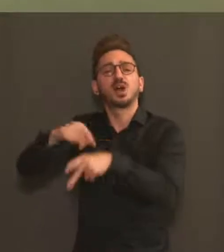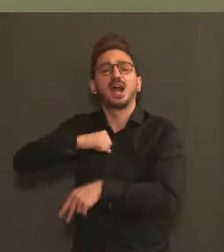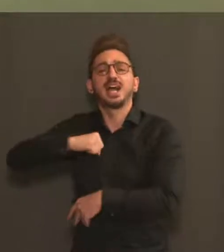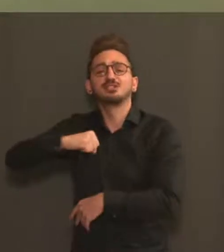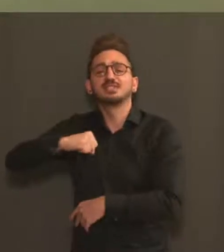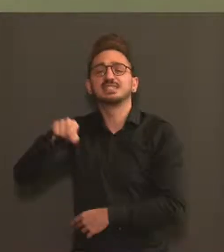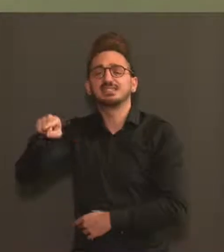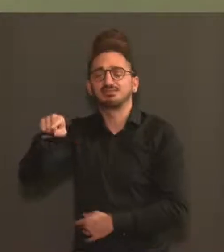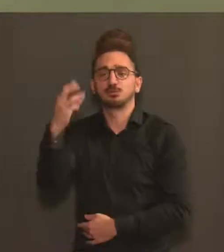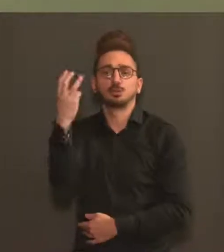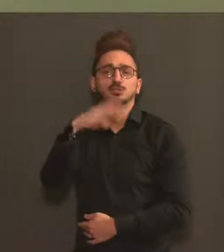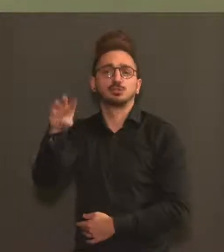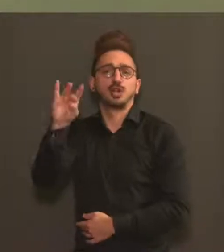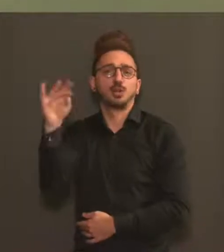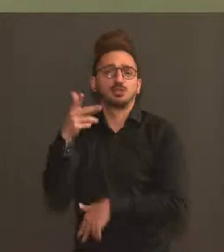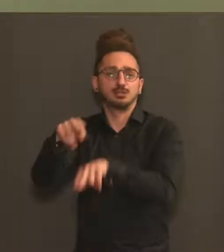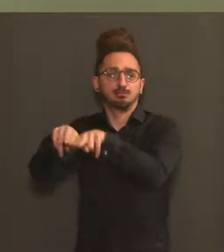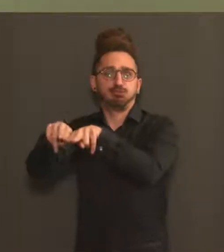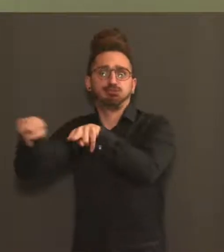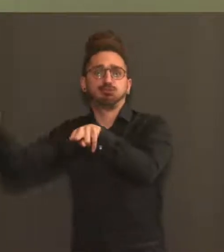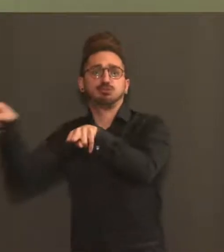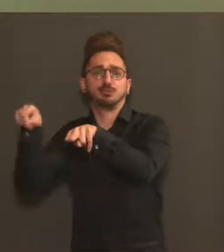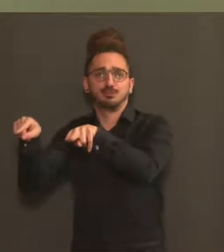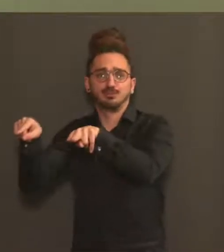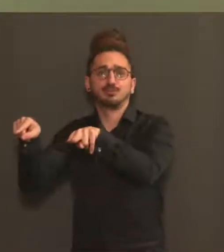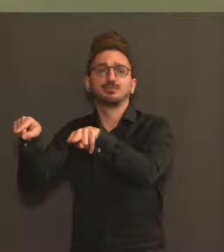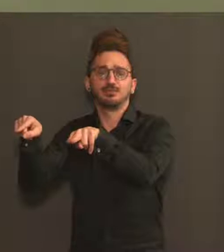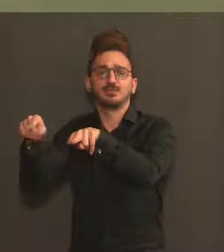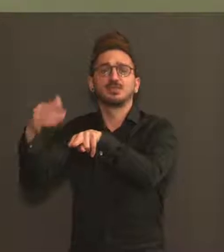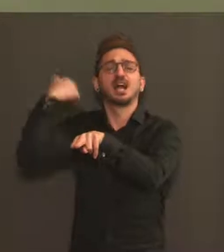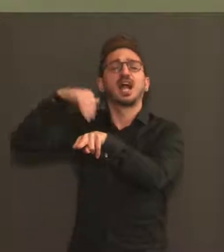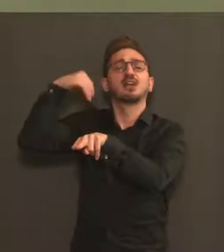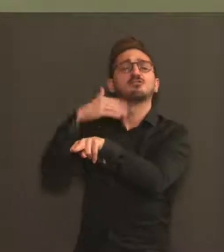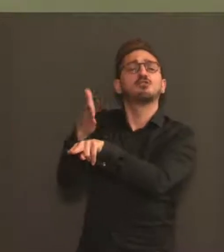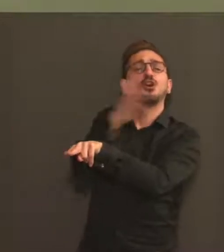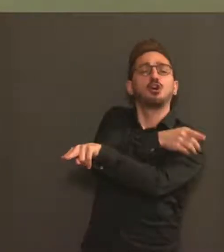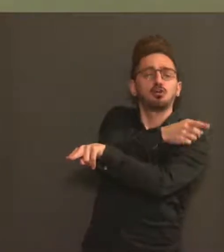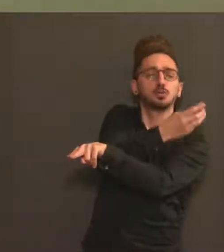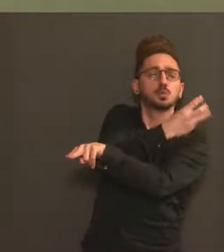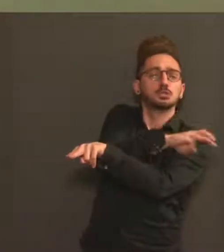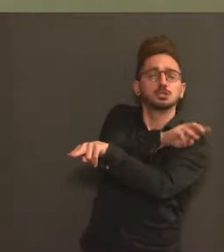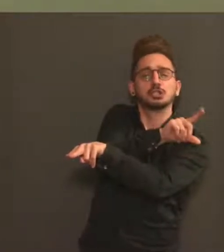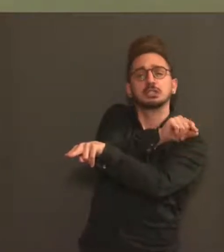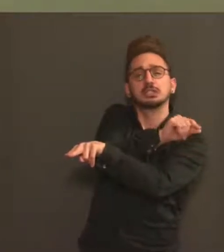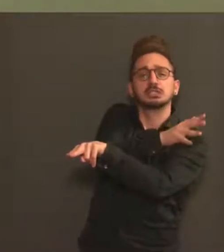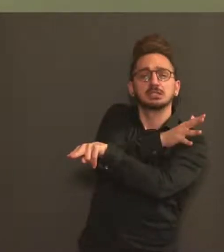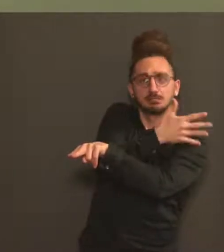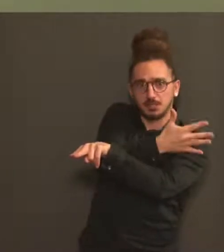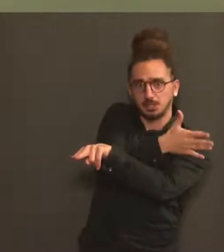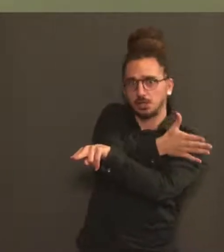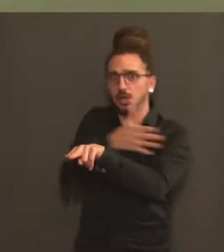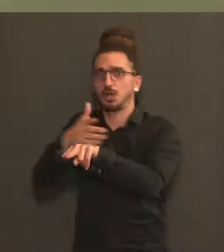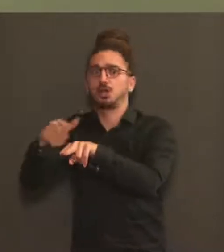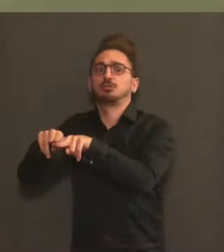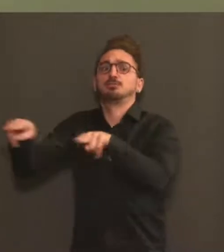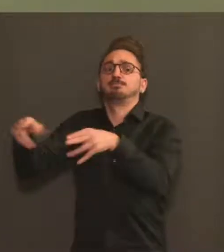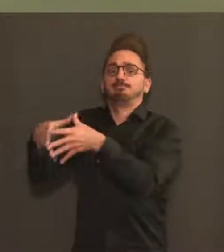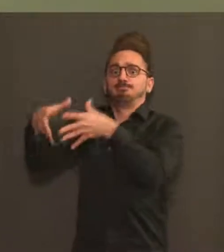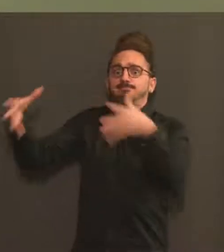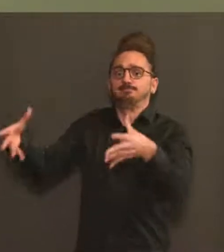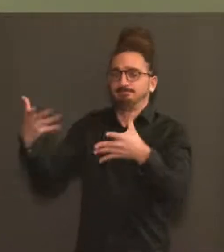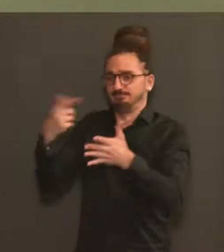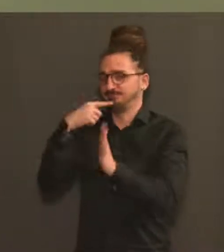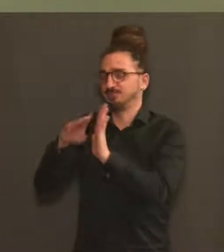était autour des 300 patients, 300, 310. Et donc, on a là une augmentation actuellement de 9% sur l'occupation des